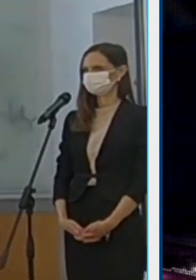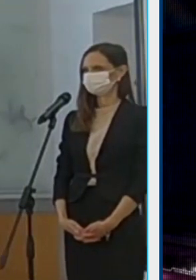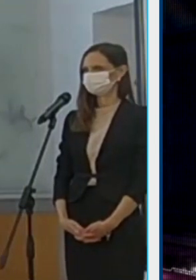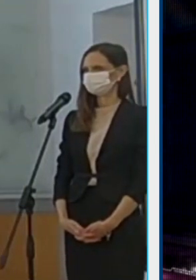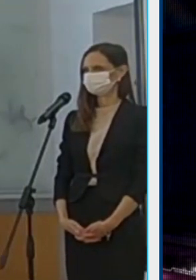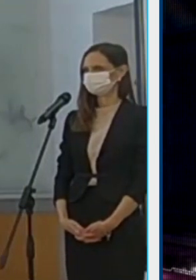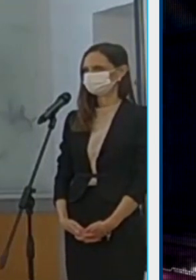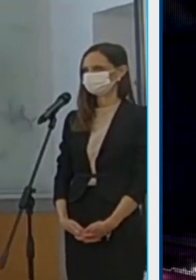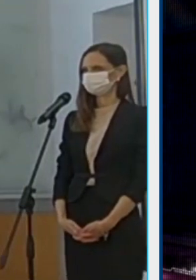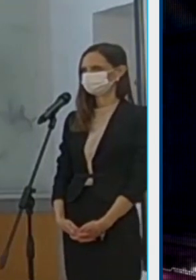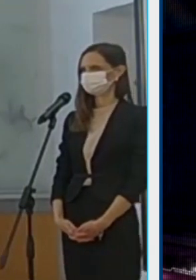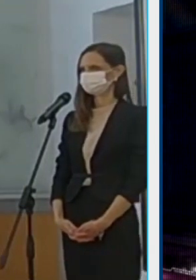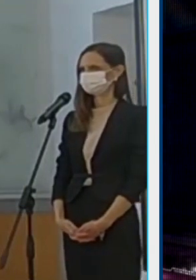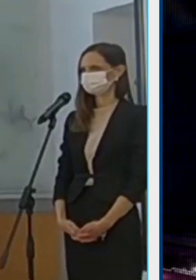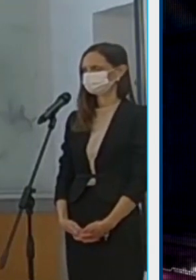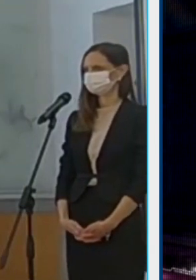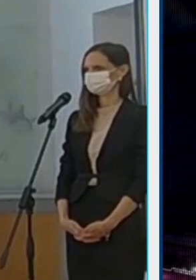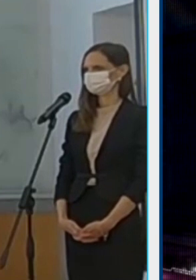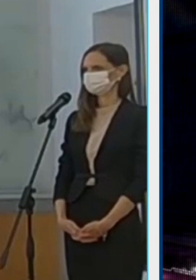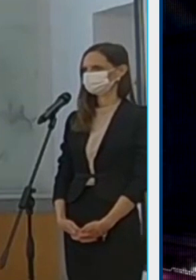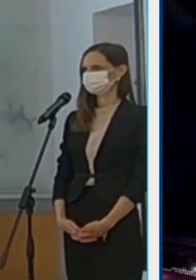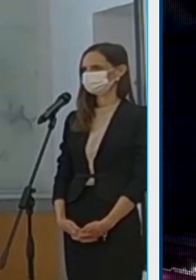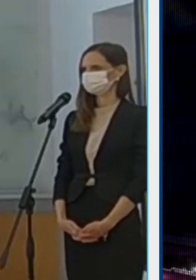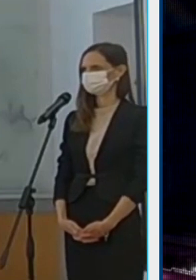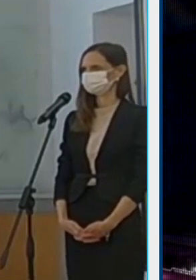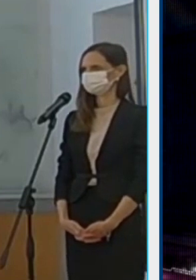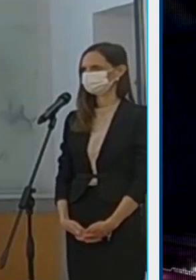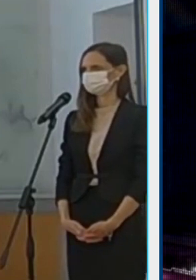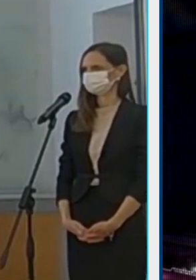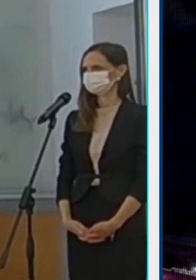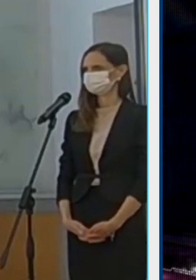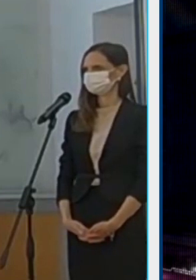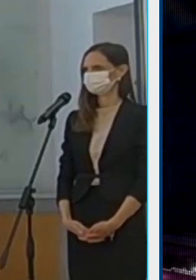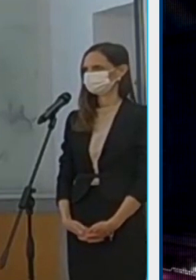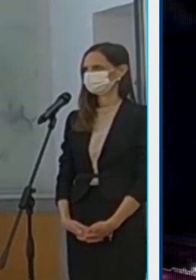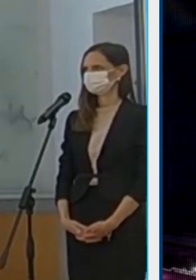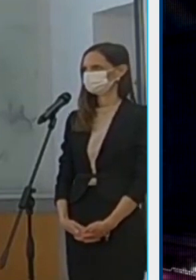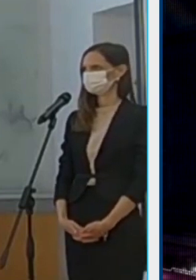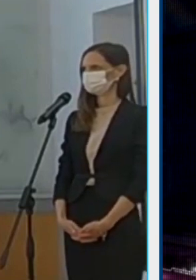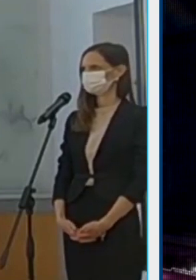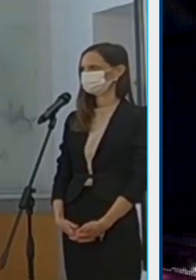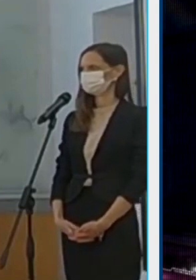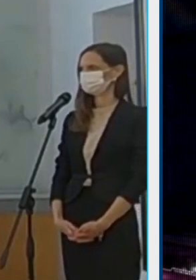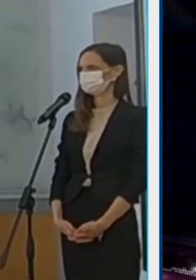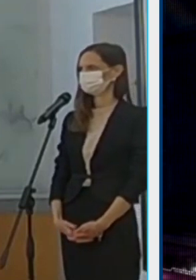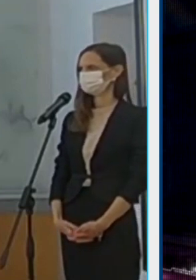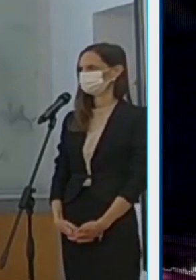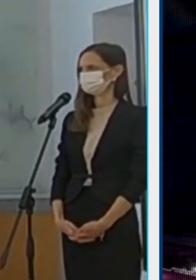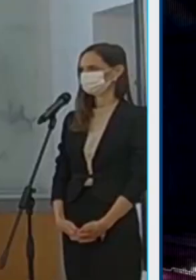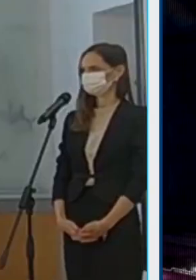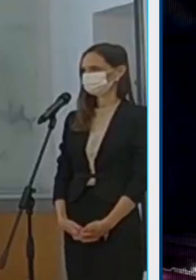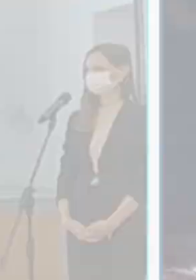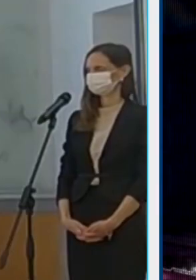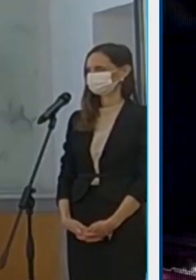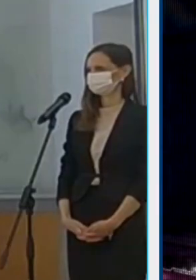začetek medvladne konference, ki bo uradno otvorila pogajanje za članstvo v